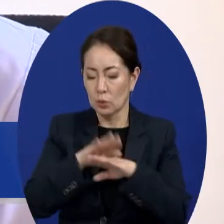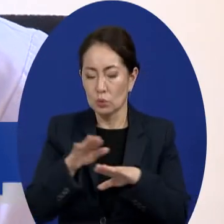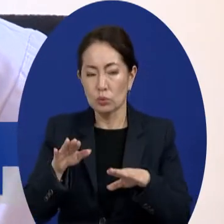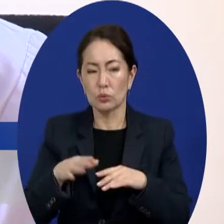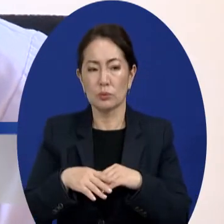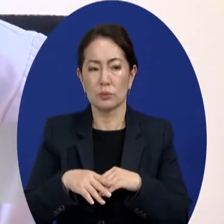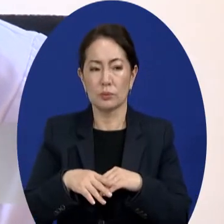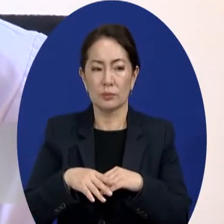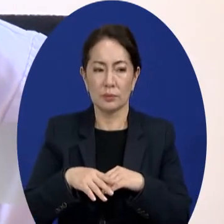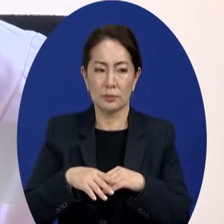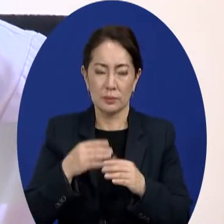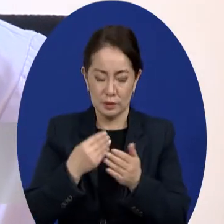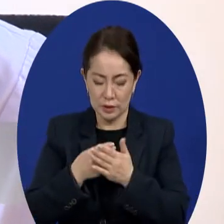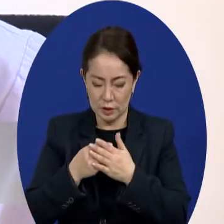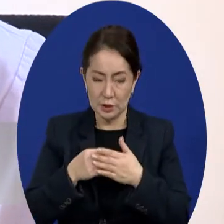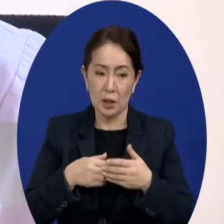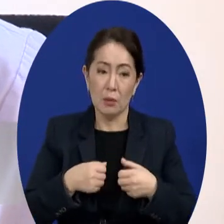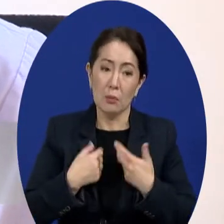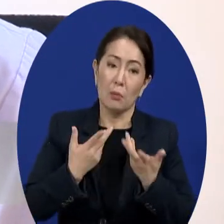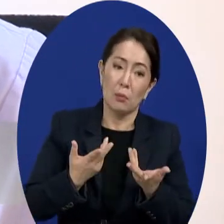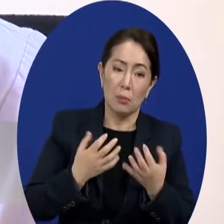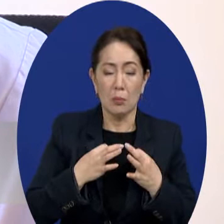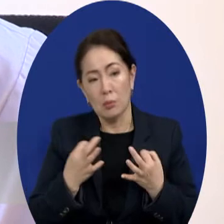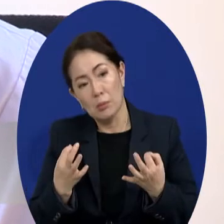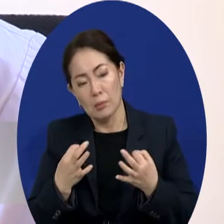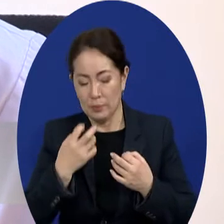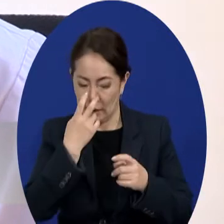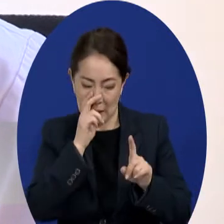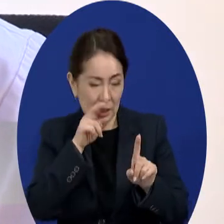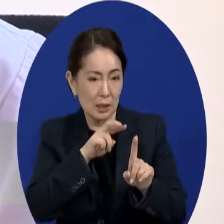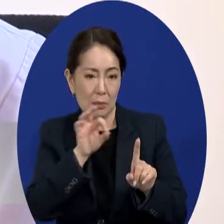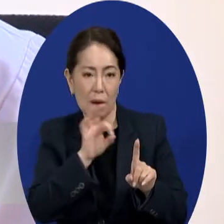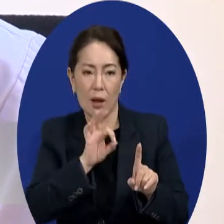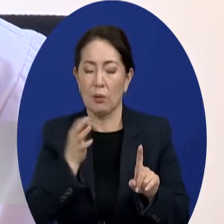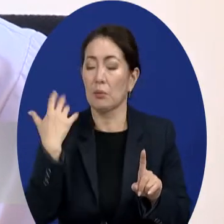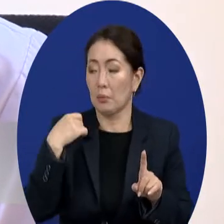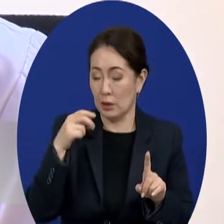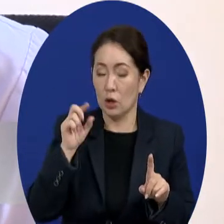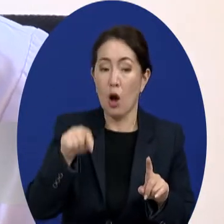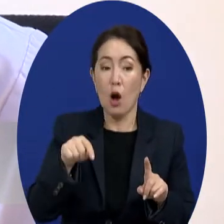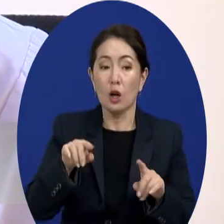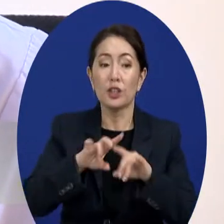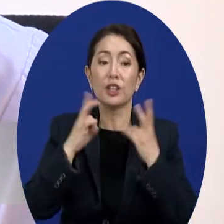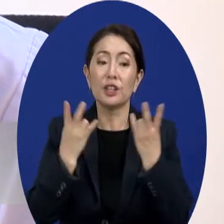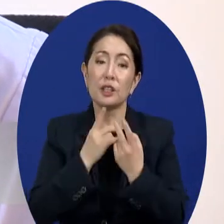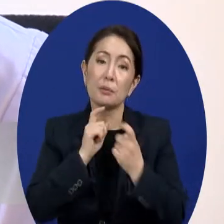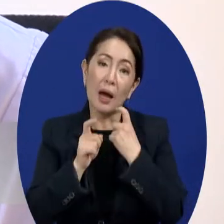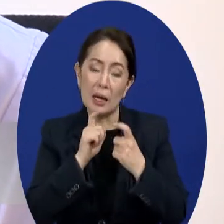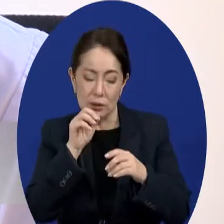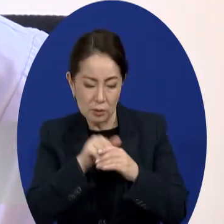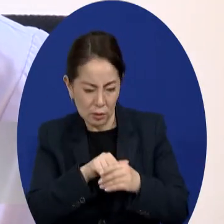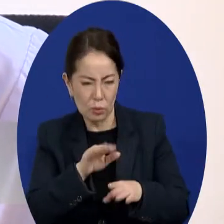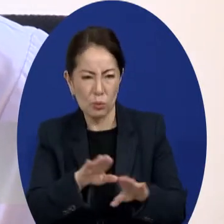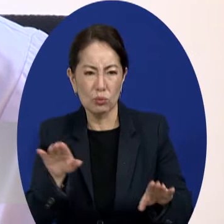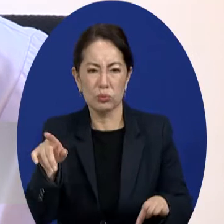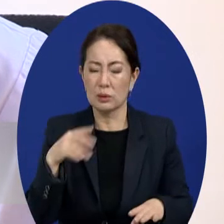тэр шинж тэмдгийг илэрч байгаа үгүйг нэцэг ихэнх харьцангуй бас ин ажиглаагүй юм уу байдлууд бол гарч исэн бол одоо яг нийгмийн харилцаанд ороод эхлэнгүүт хүүхдүүдэд